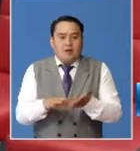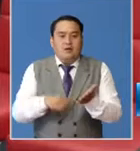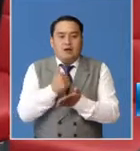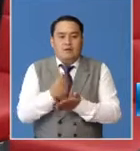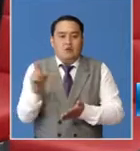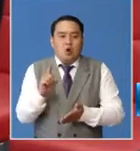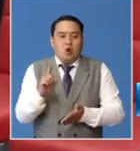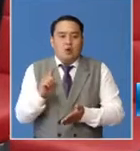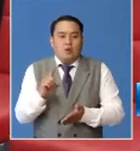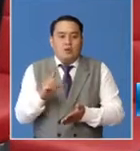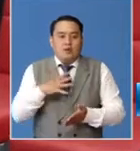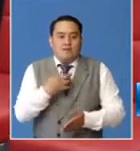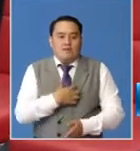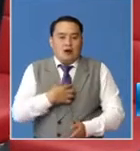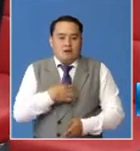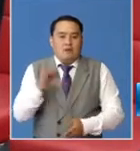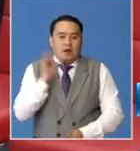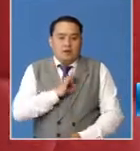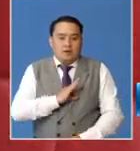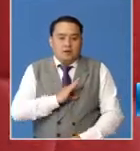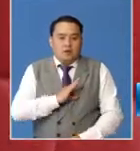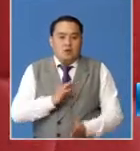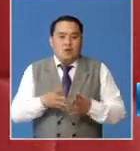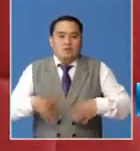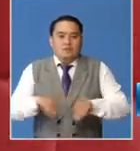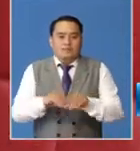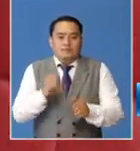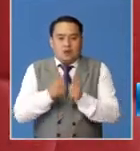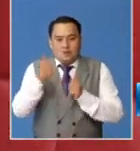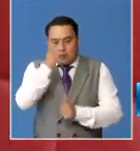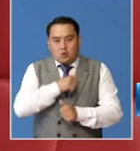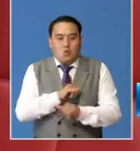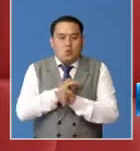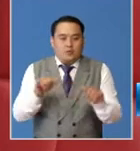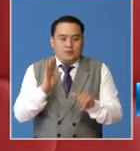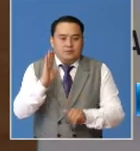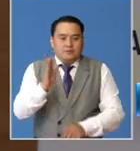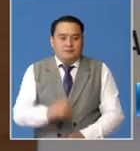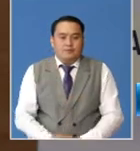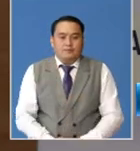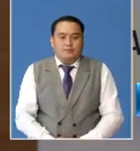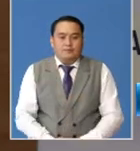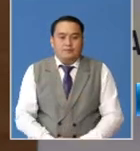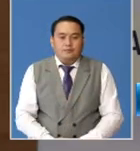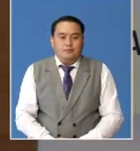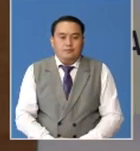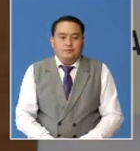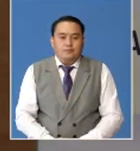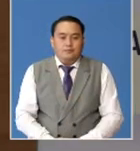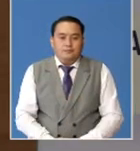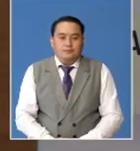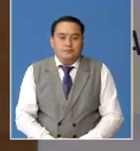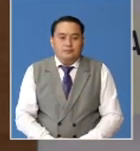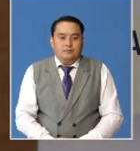чтобы соцпроекты были важными и полезными. Общая сумма грантов с каждым годом будет только расти. Алексей Цой, Абзал Нусипов, телеканал